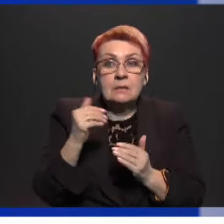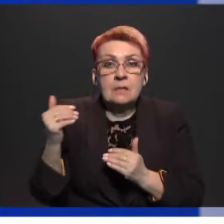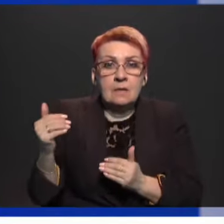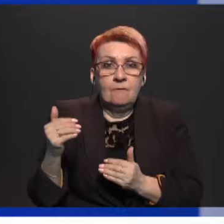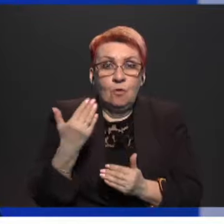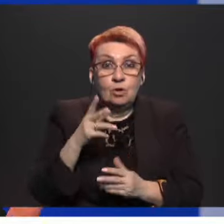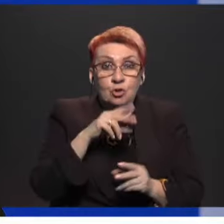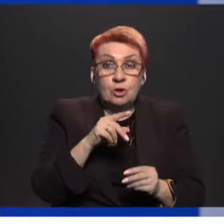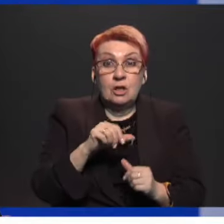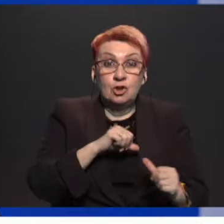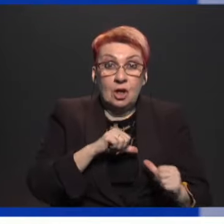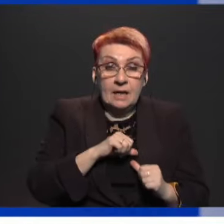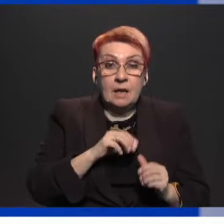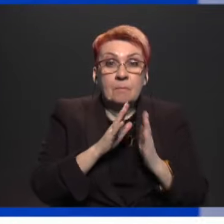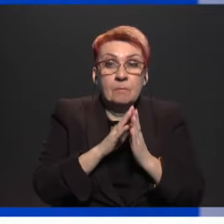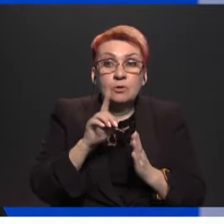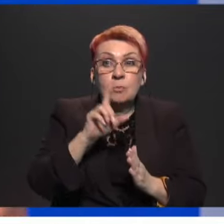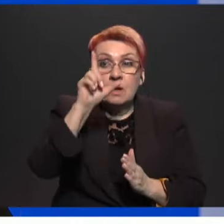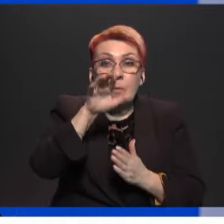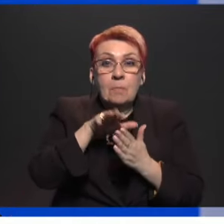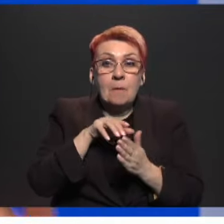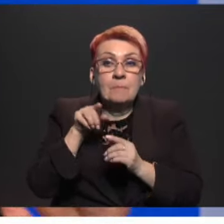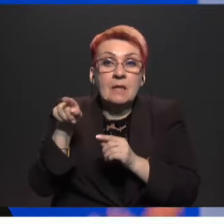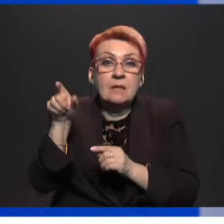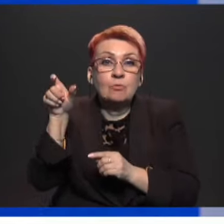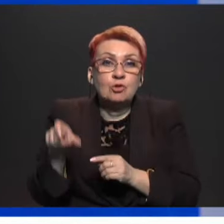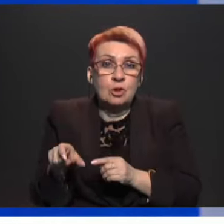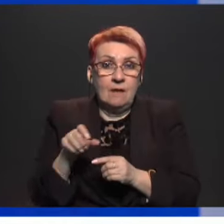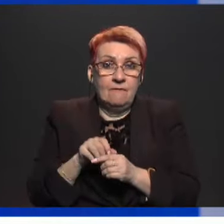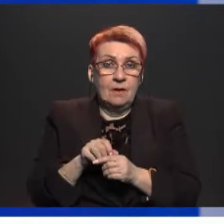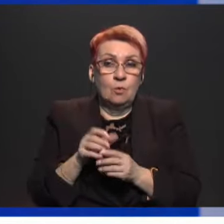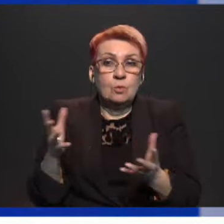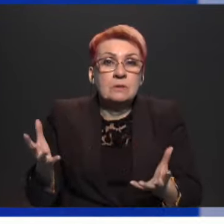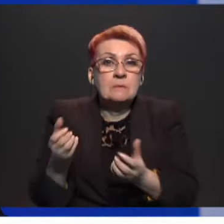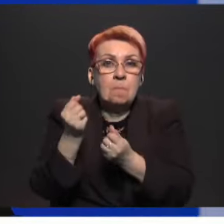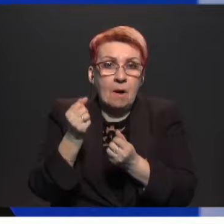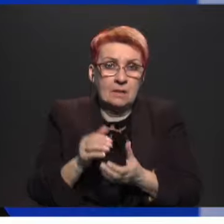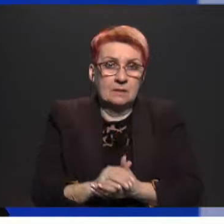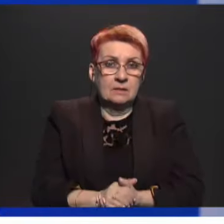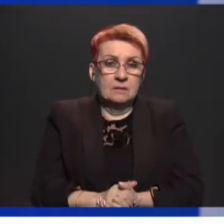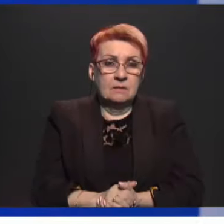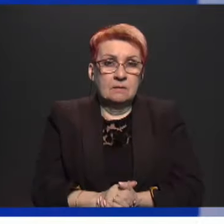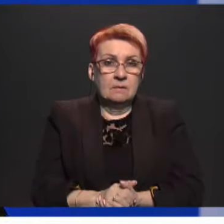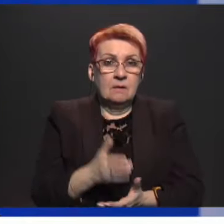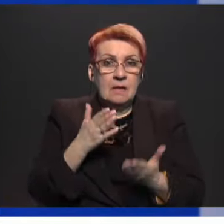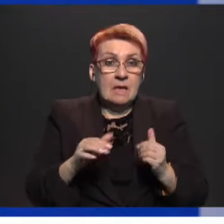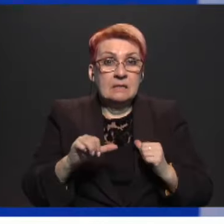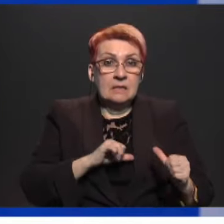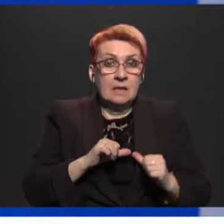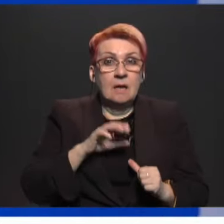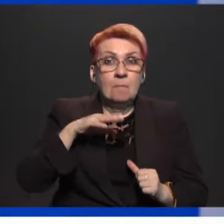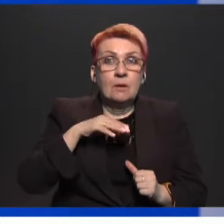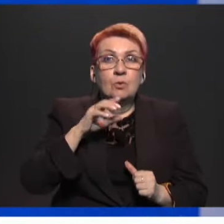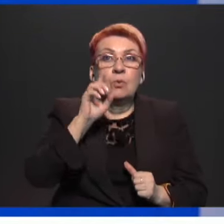грех, ты считаешь, помолись, чтобы Господь простил его, помог ему, наставил, спас. Ведь если это грех, то потом на страшном